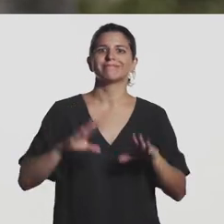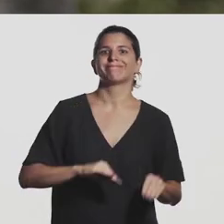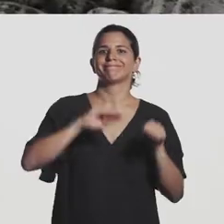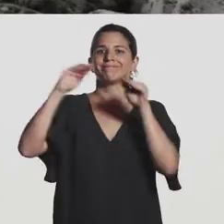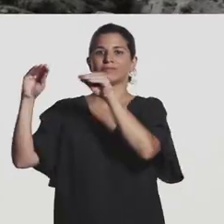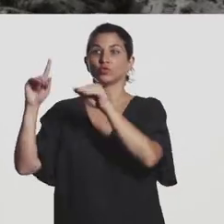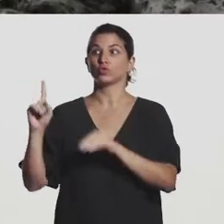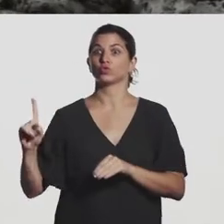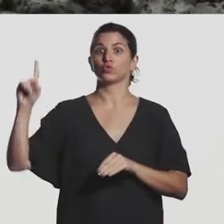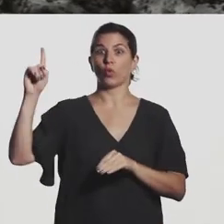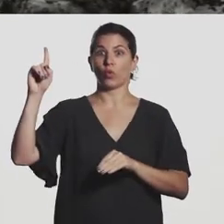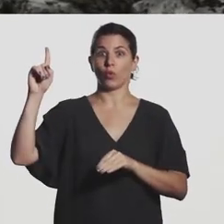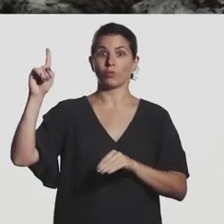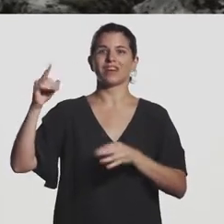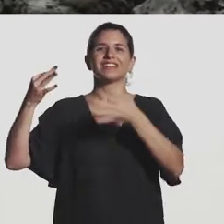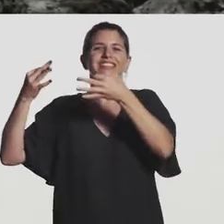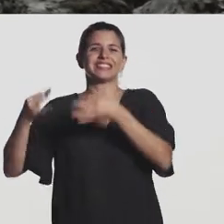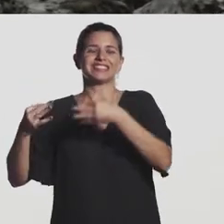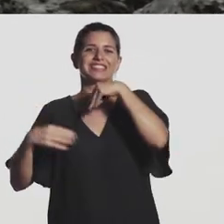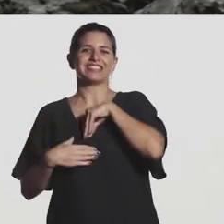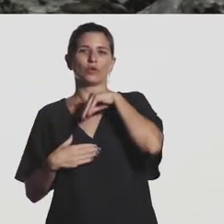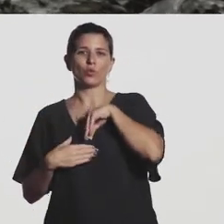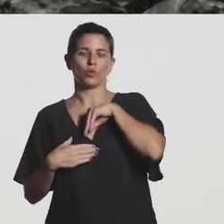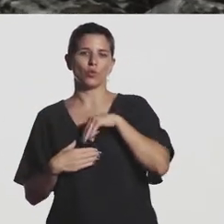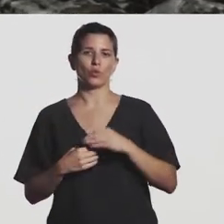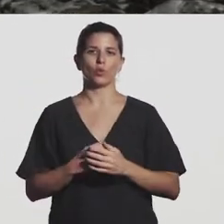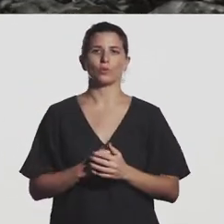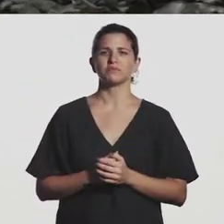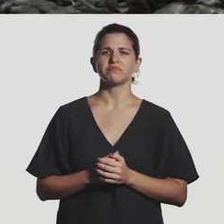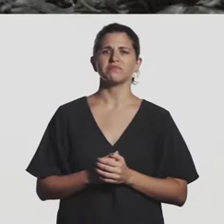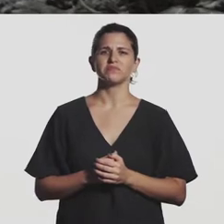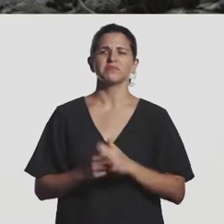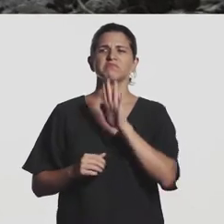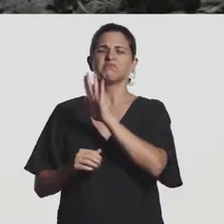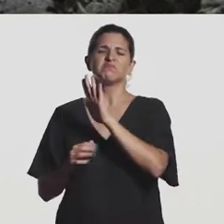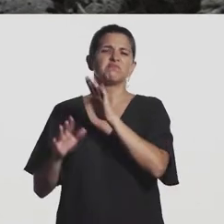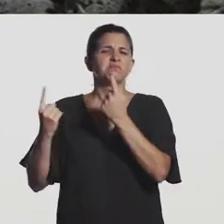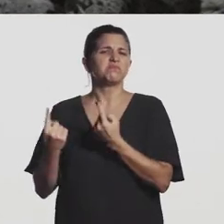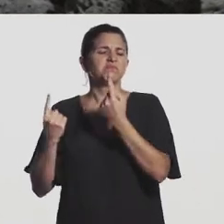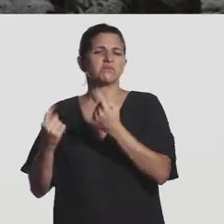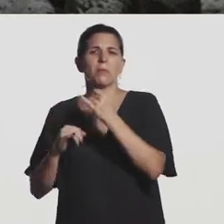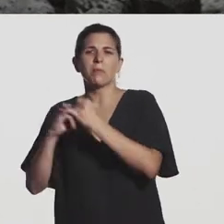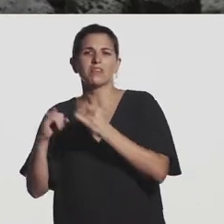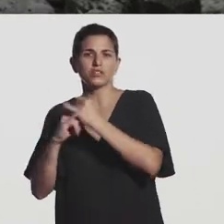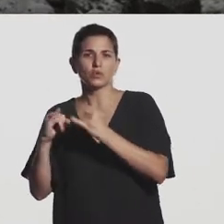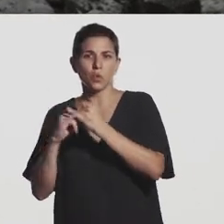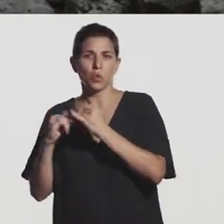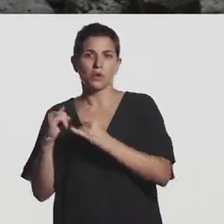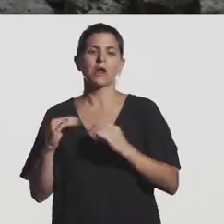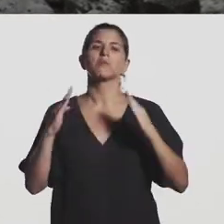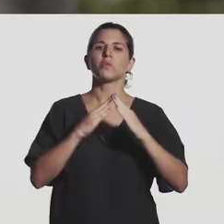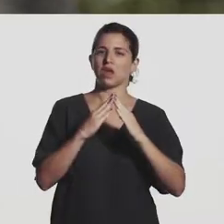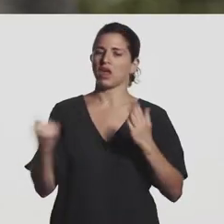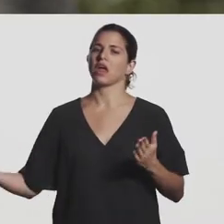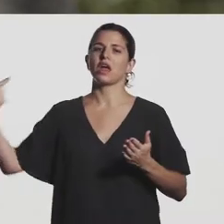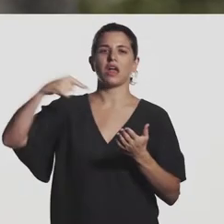ci siamo spostati un po' più in là per essere più sicuri, e ci siamo stati lì una mezz'oretta. Poi